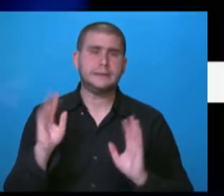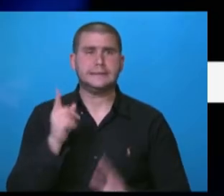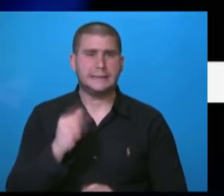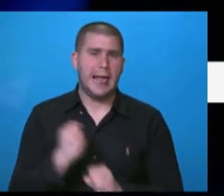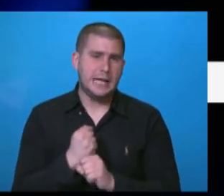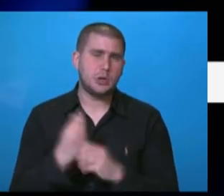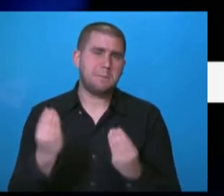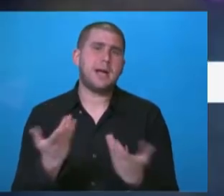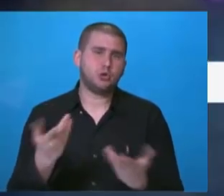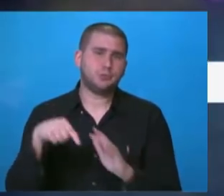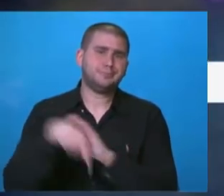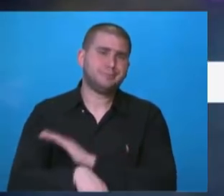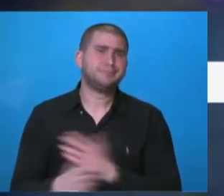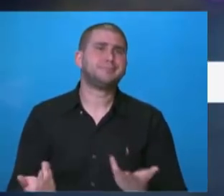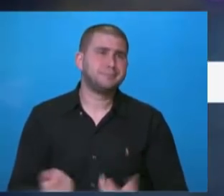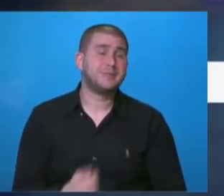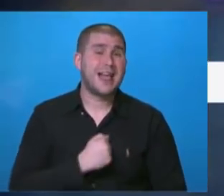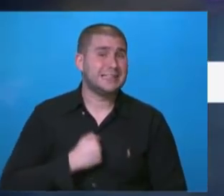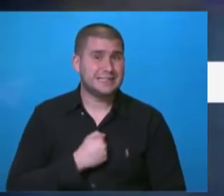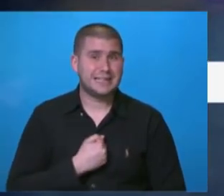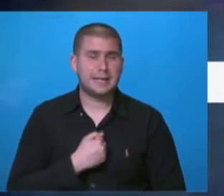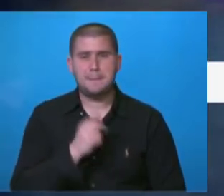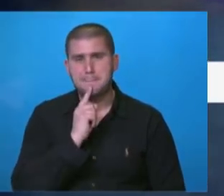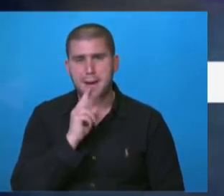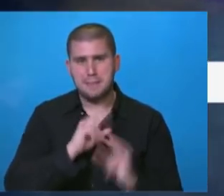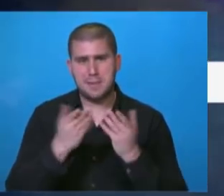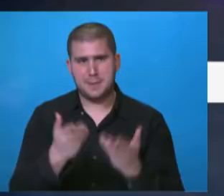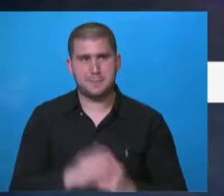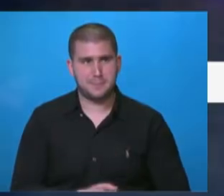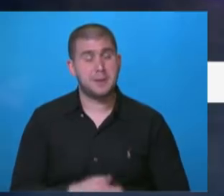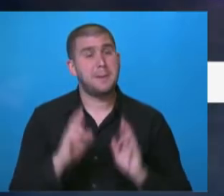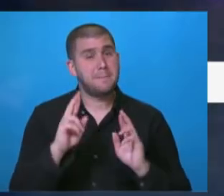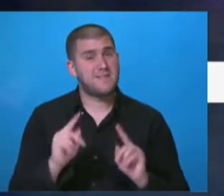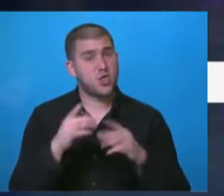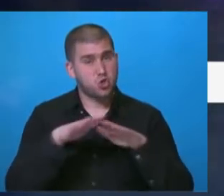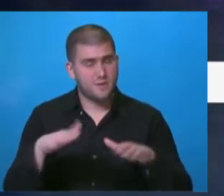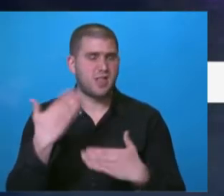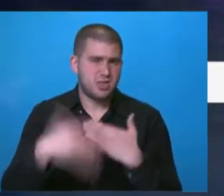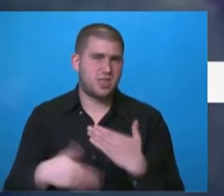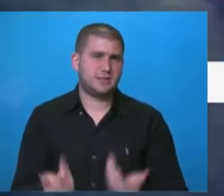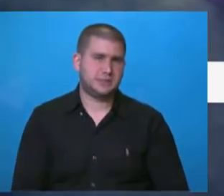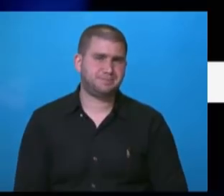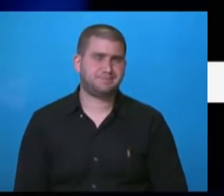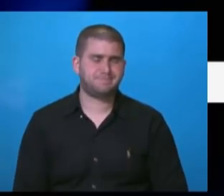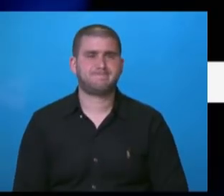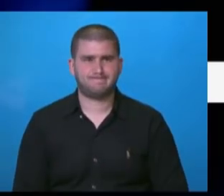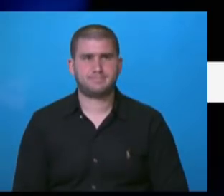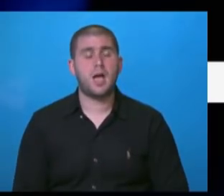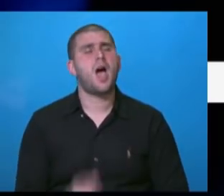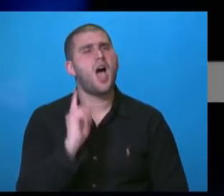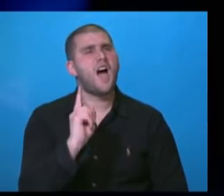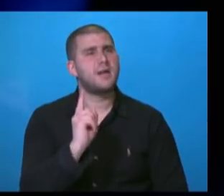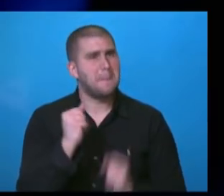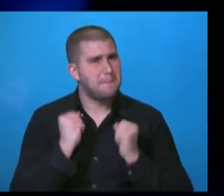העבודה, ולצערי אין הרבה שנוגעים בזה. אני מקווה שהתופעה הזאת פשוט תפסיק בלי קשר. בהחלט. אבל אין